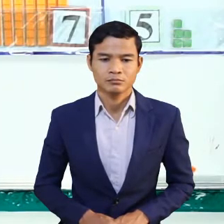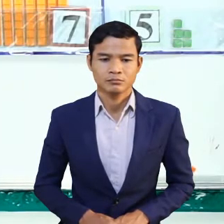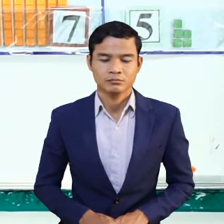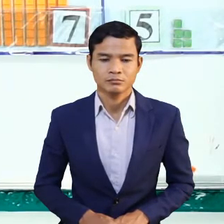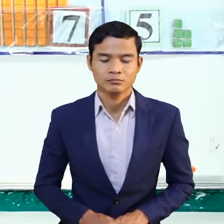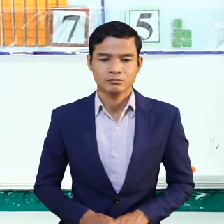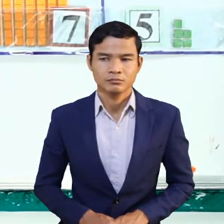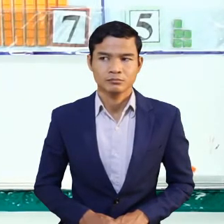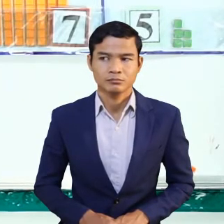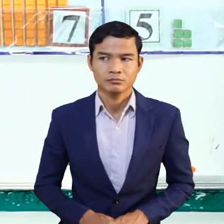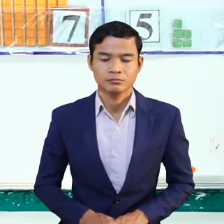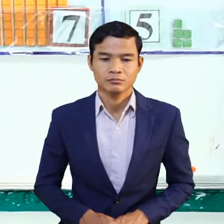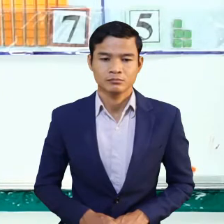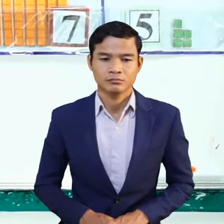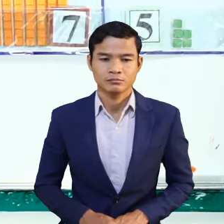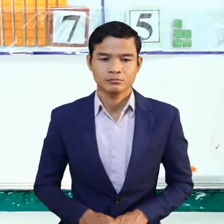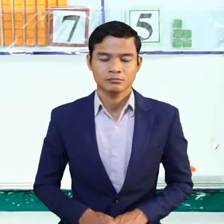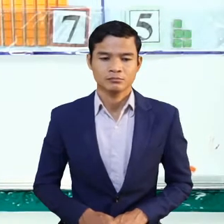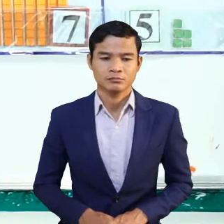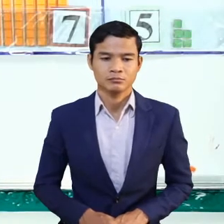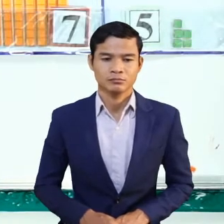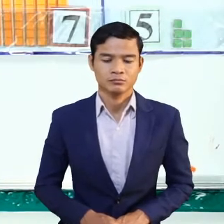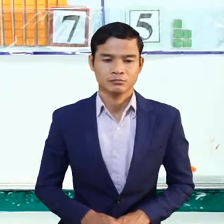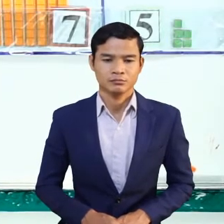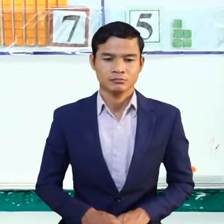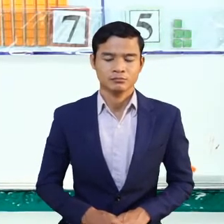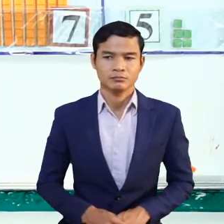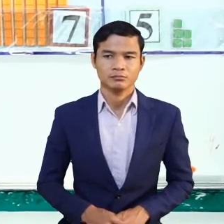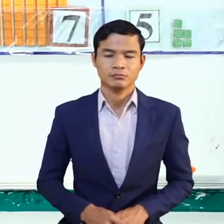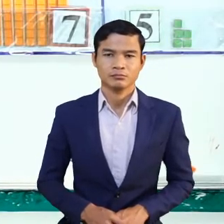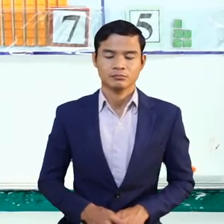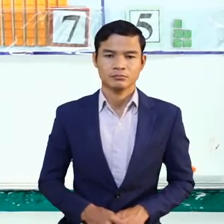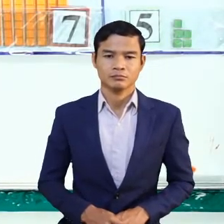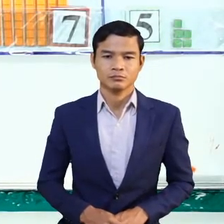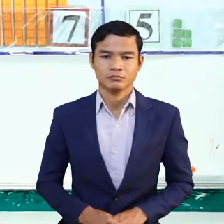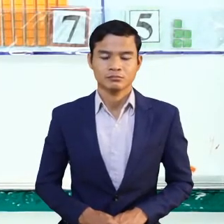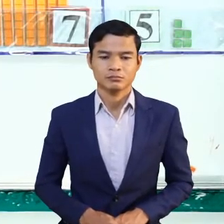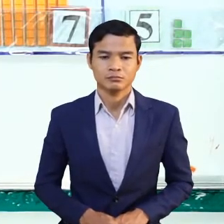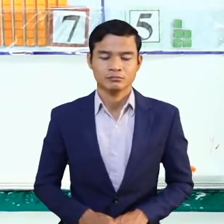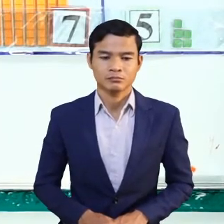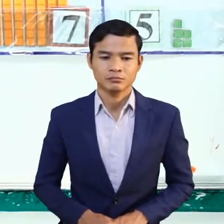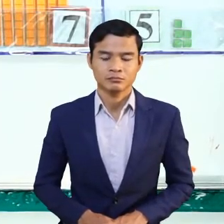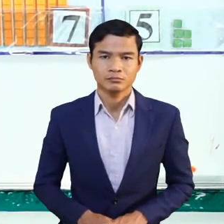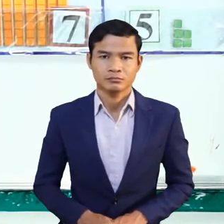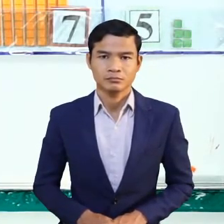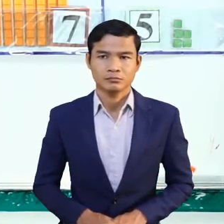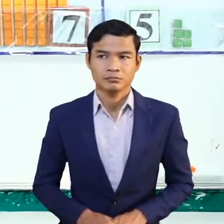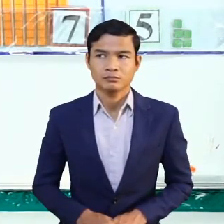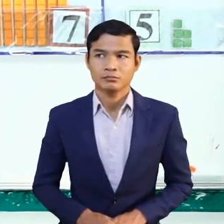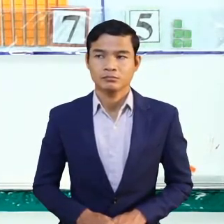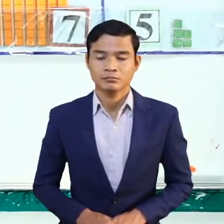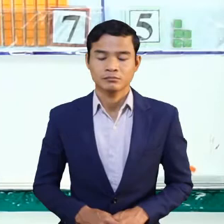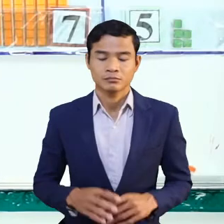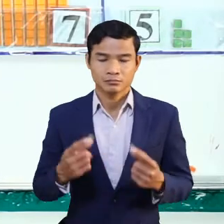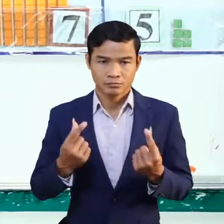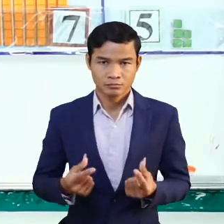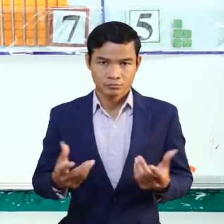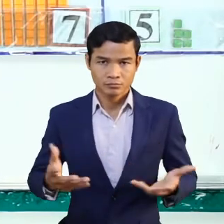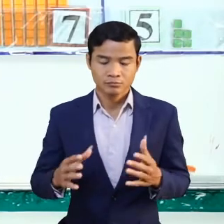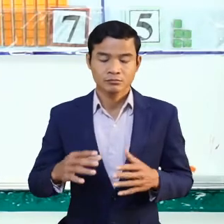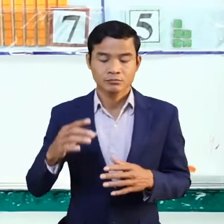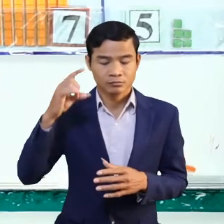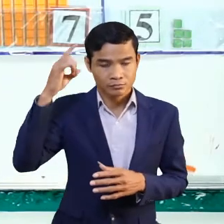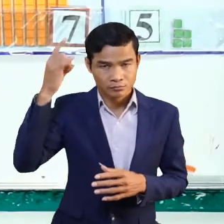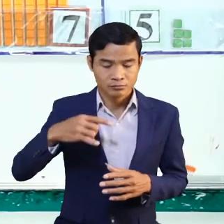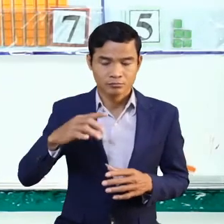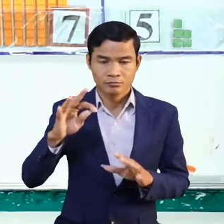អ ចាដូចនេះមីង